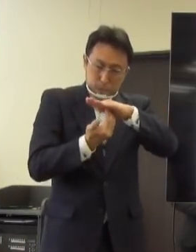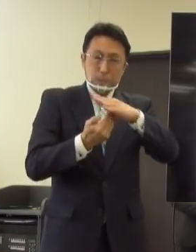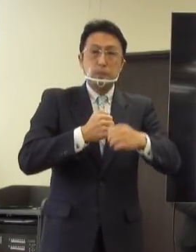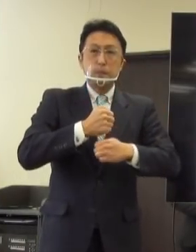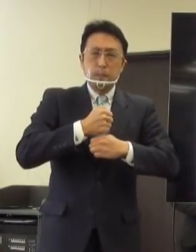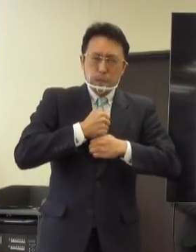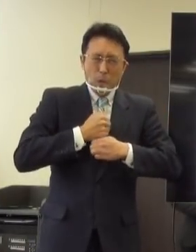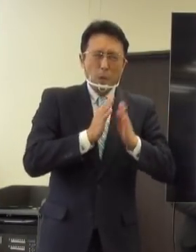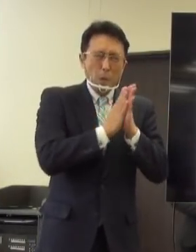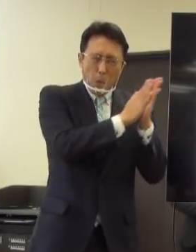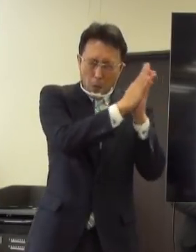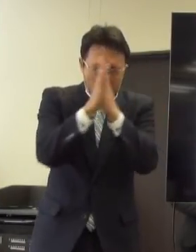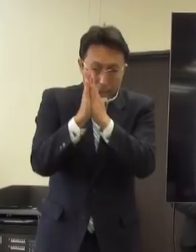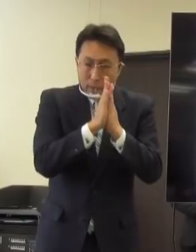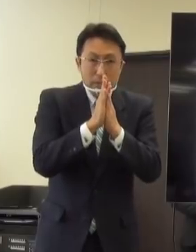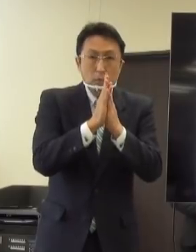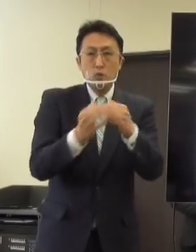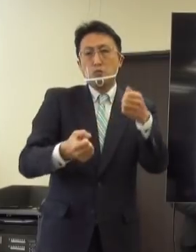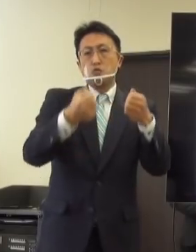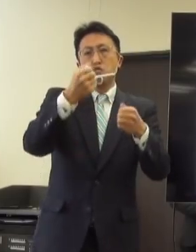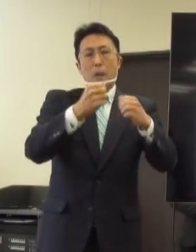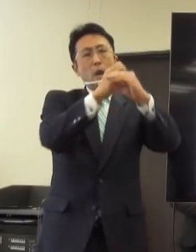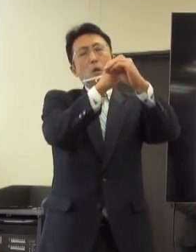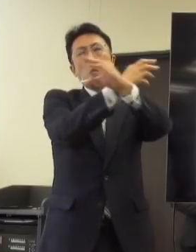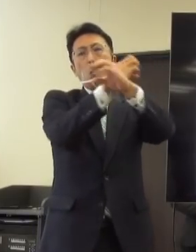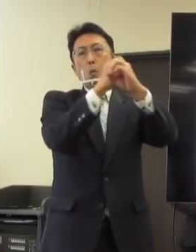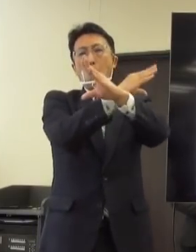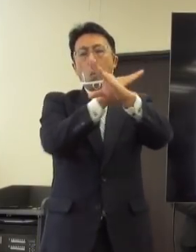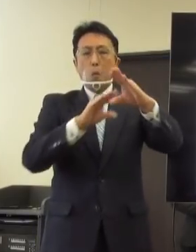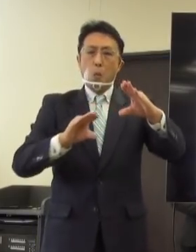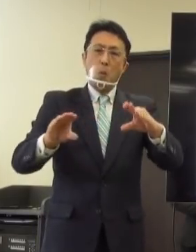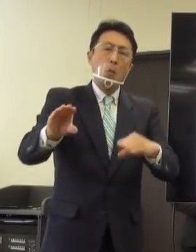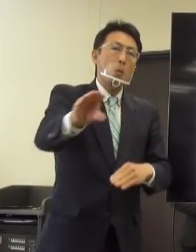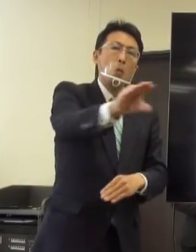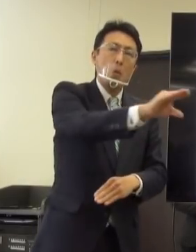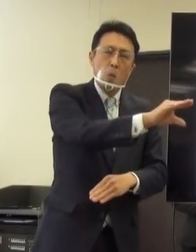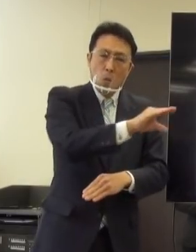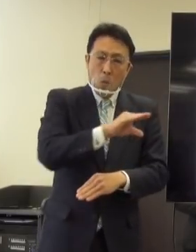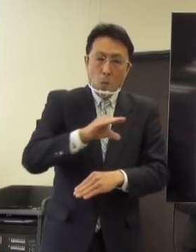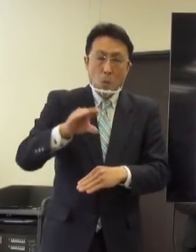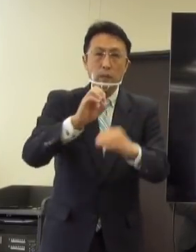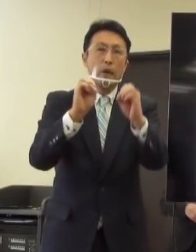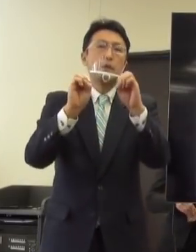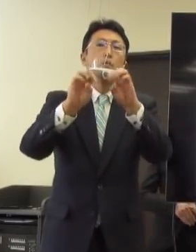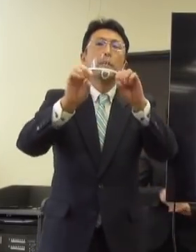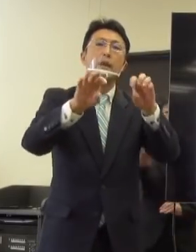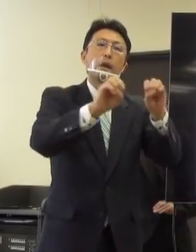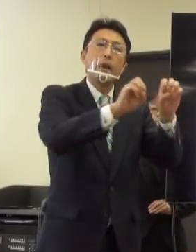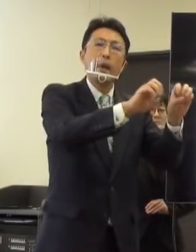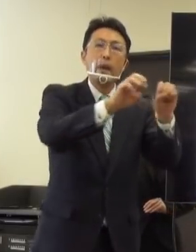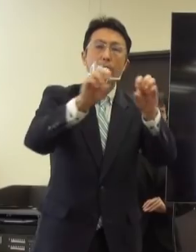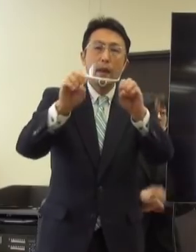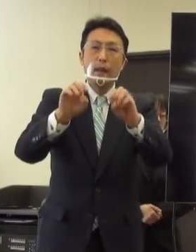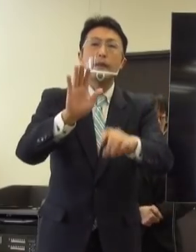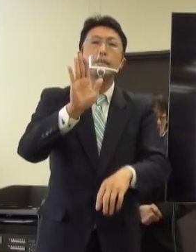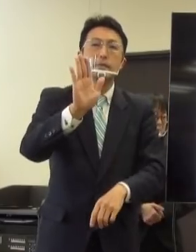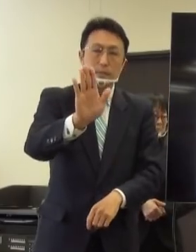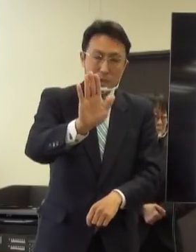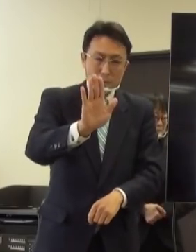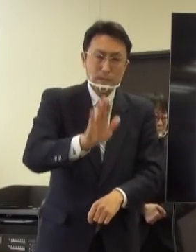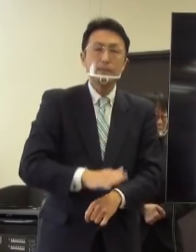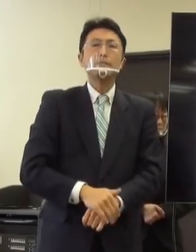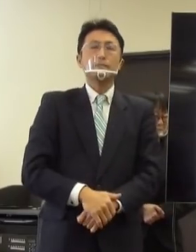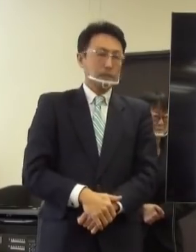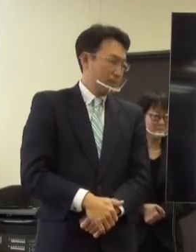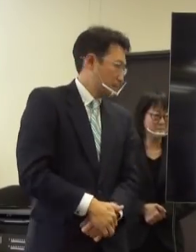して、広報車を市内循環させまして、市民への呼びかけを行っております。これを、緊